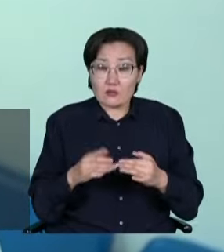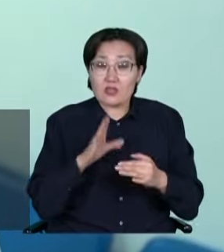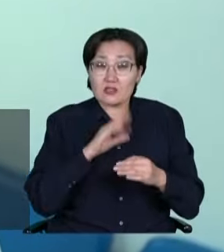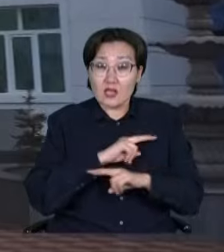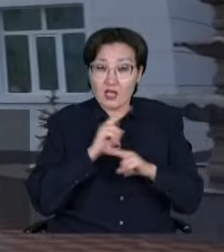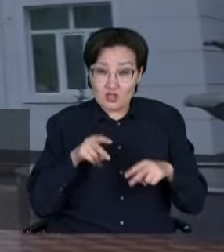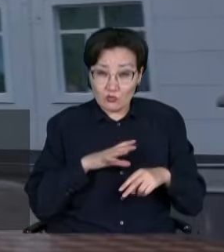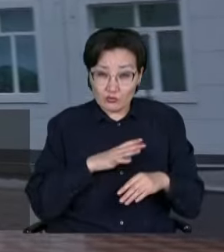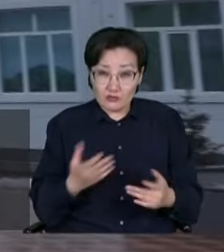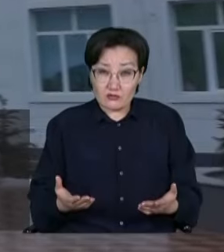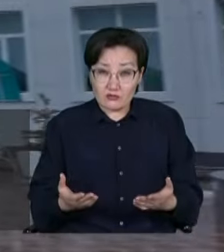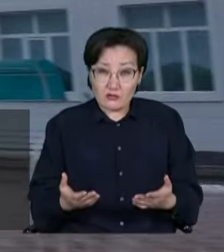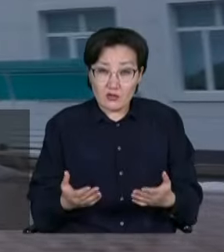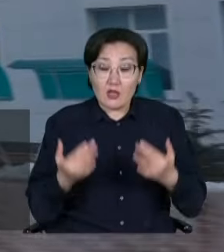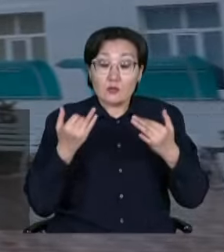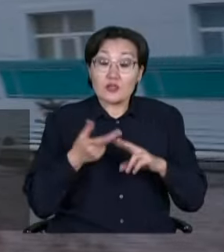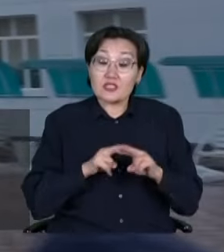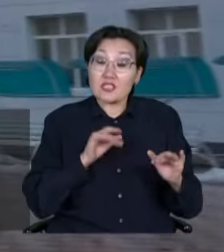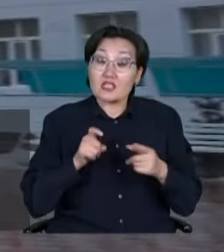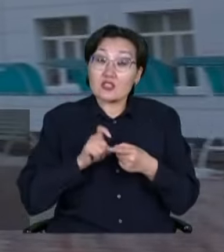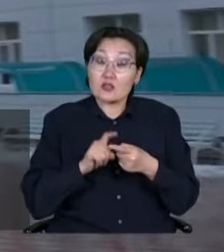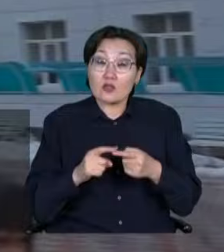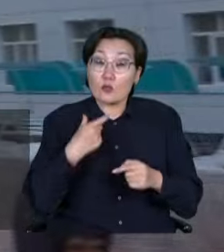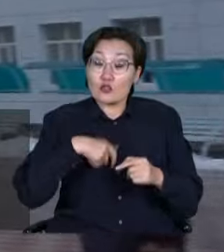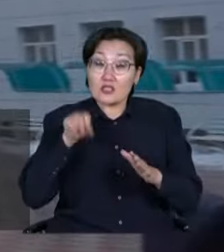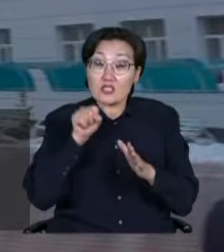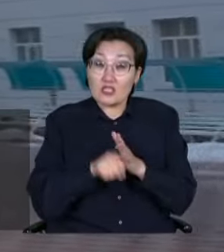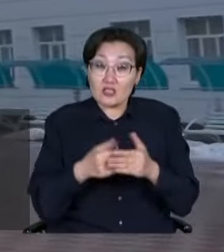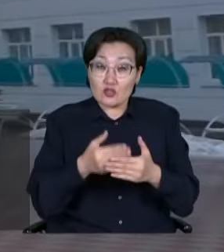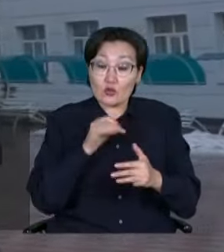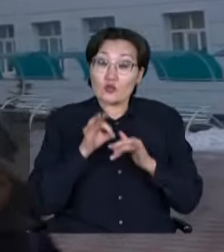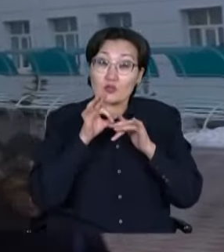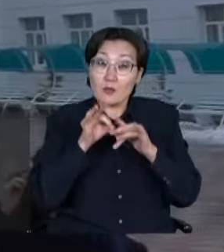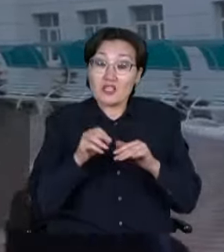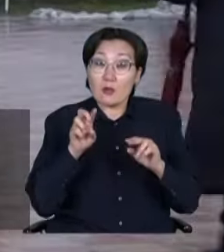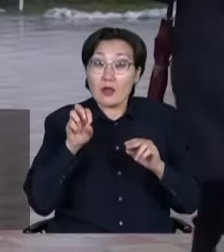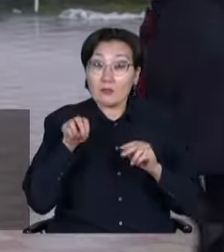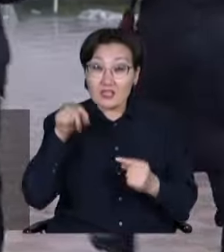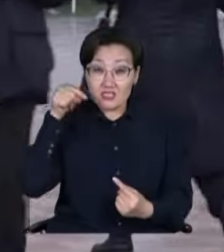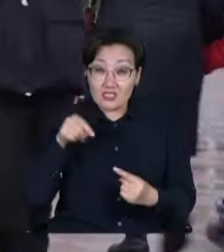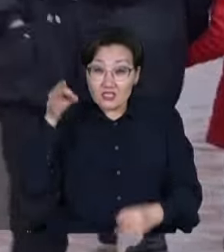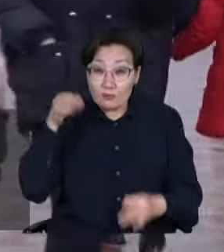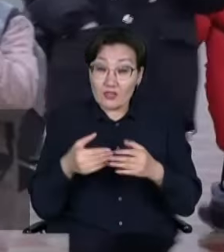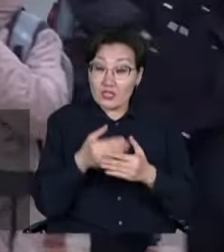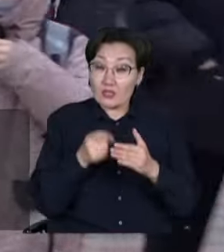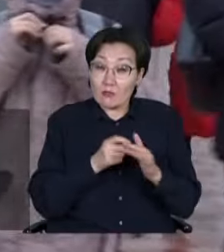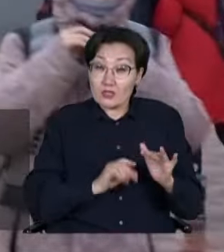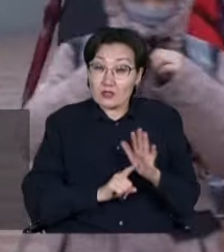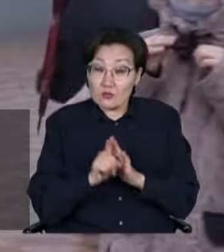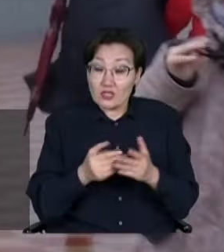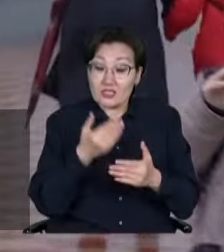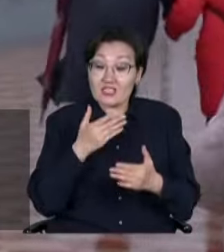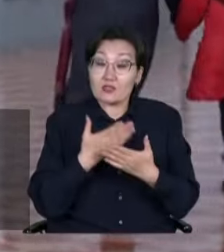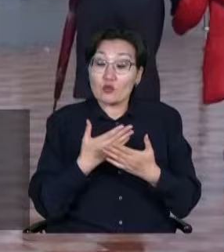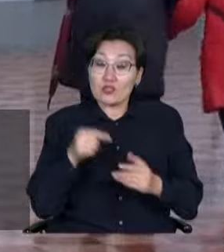болды. Қазір бұл іске қатысты өзін-өзі өлтіруге дейін жеткізу бабы бойынша сотқа дейінгі тергеу басталды. Алдын ала